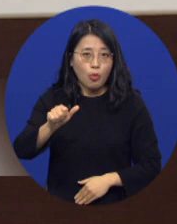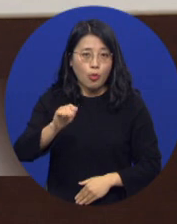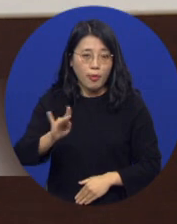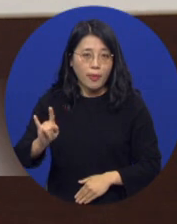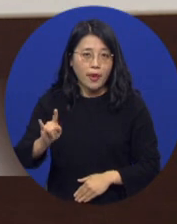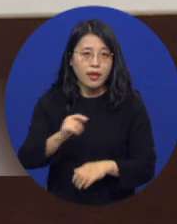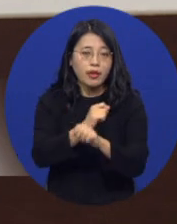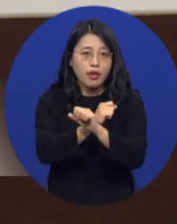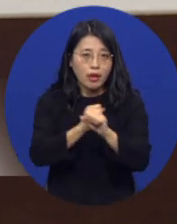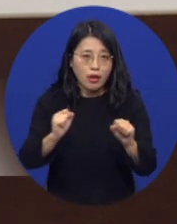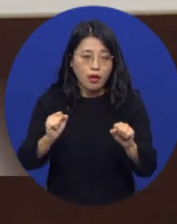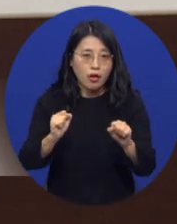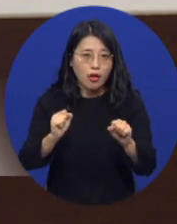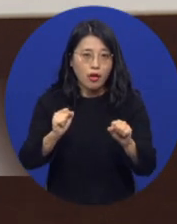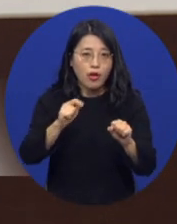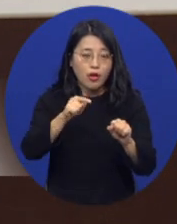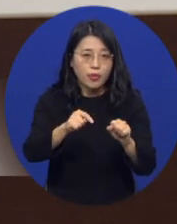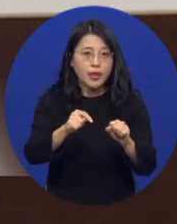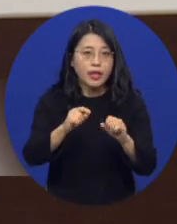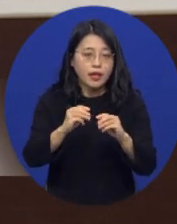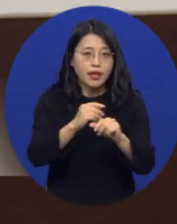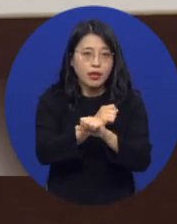부지에 92mw